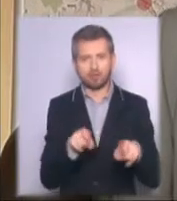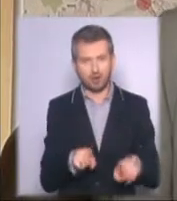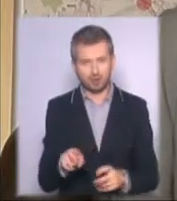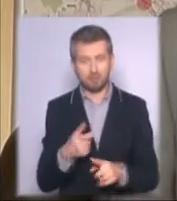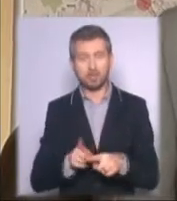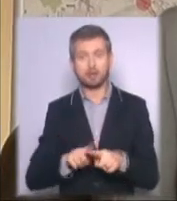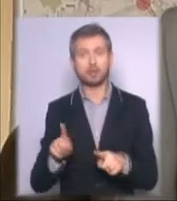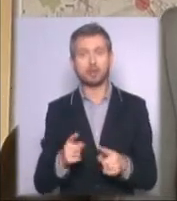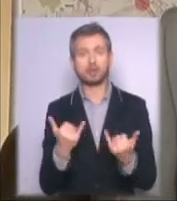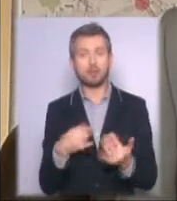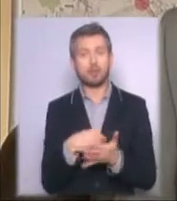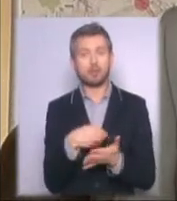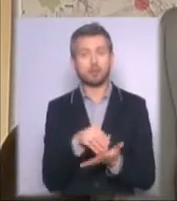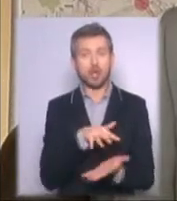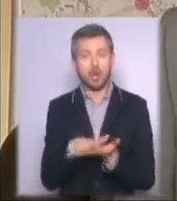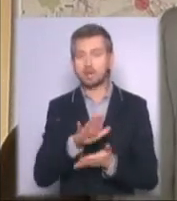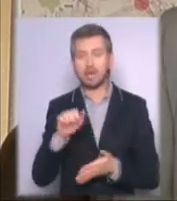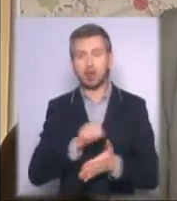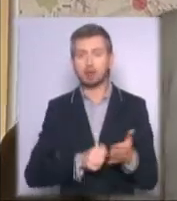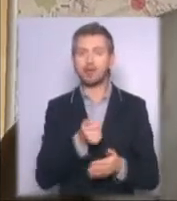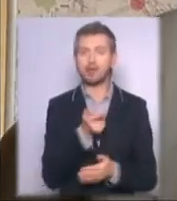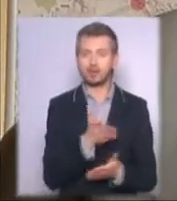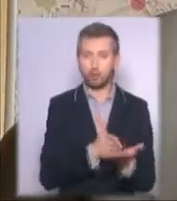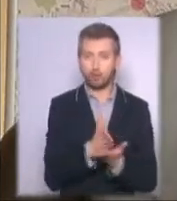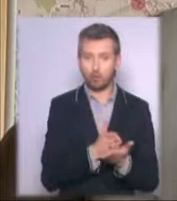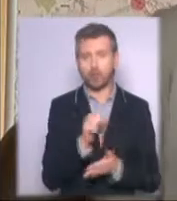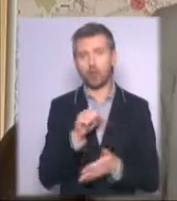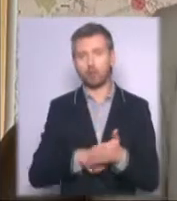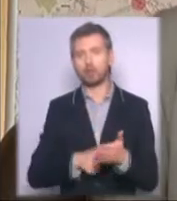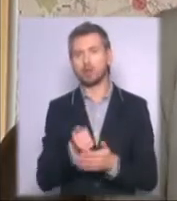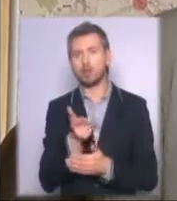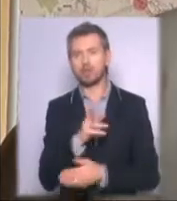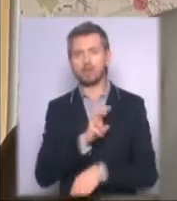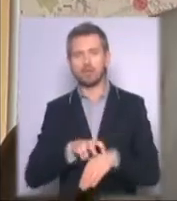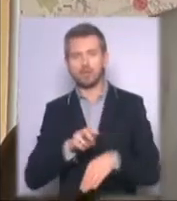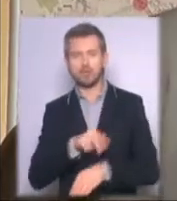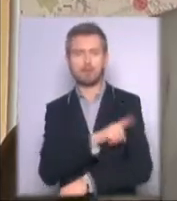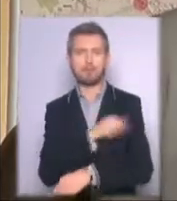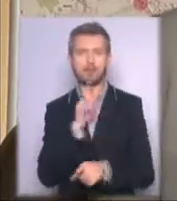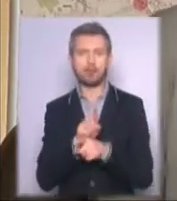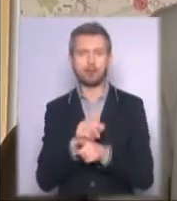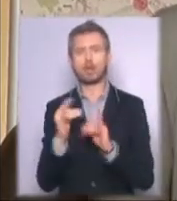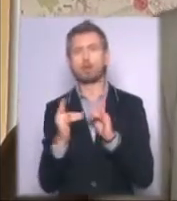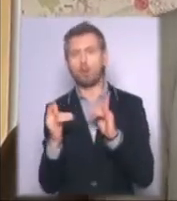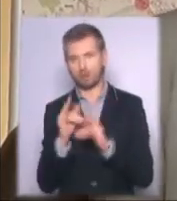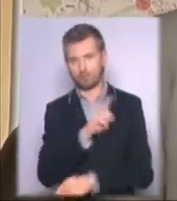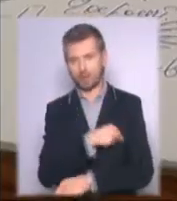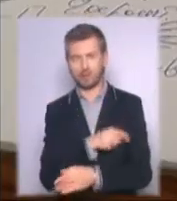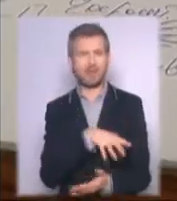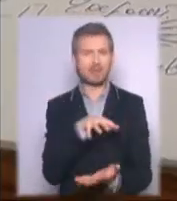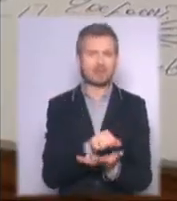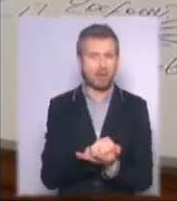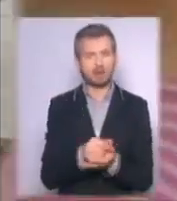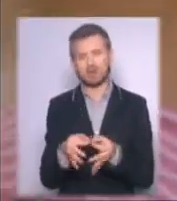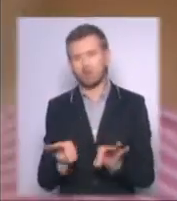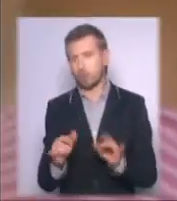Тому що сьогодні бюджет тратиться не від кількісної услуги, а від кількісної врачей, медсестер і коек в больниці. Зайнята койка, не зайнята.